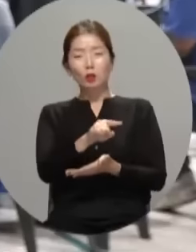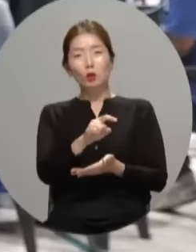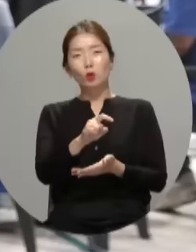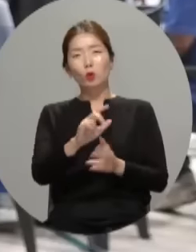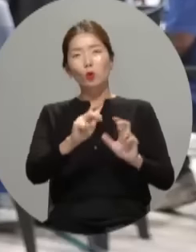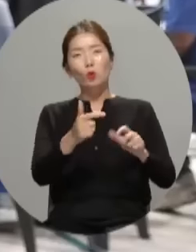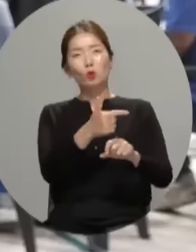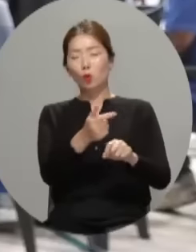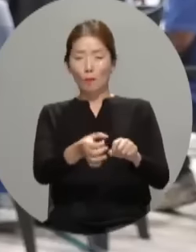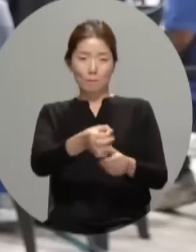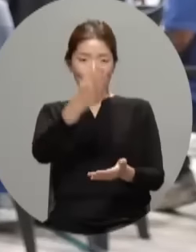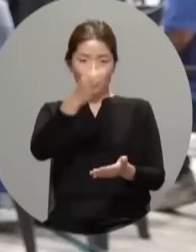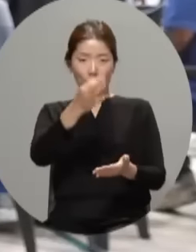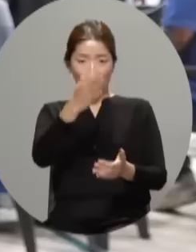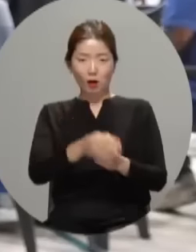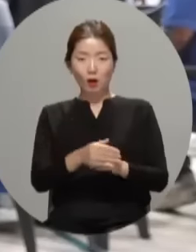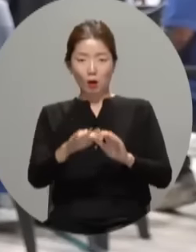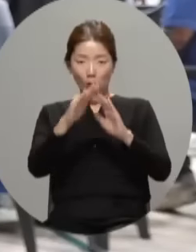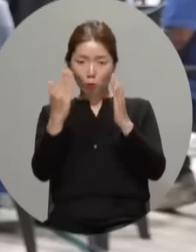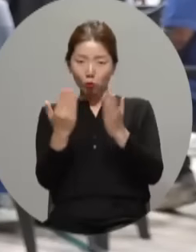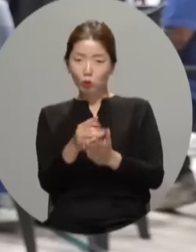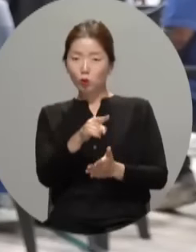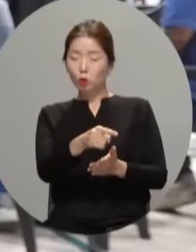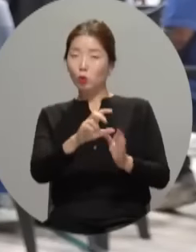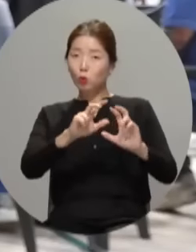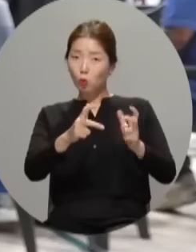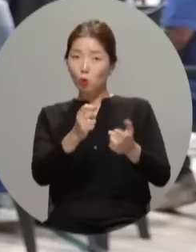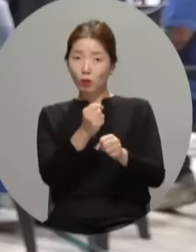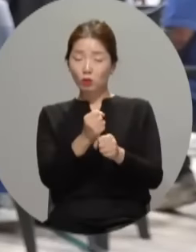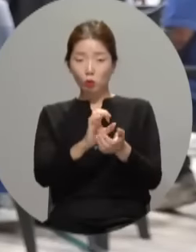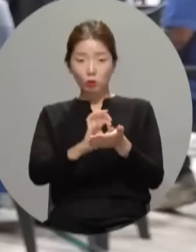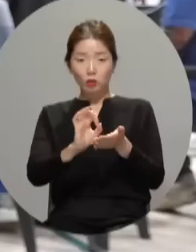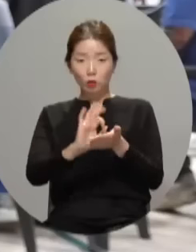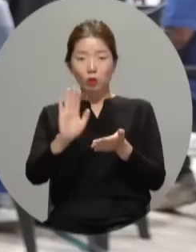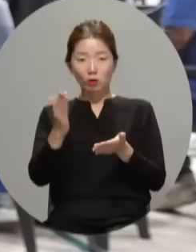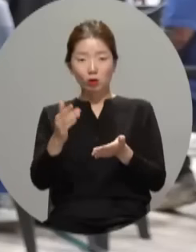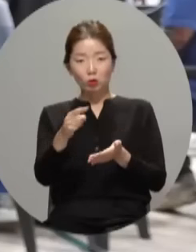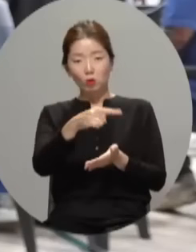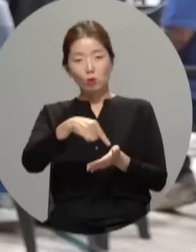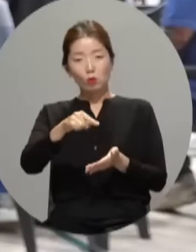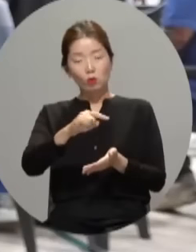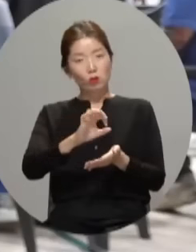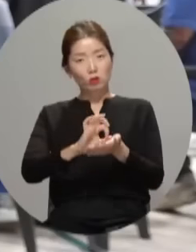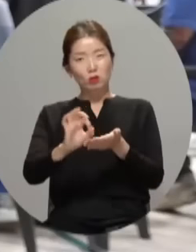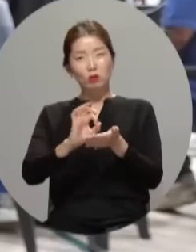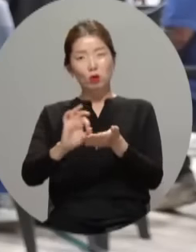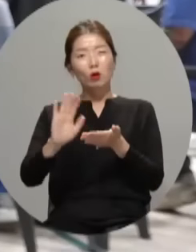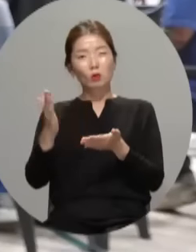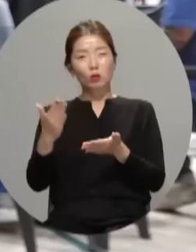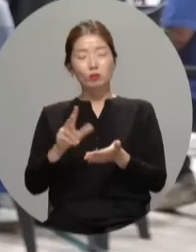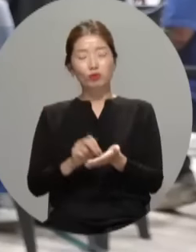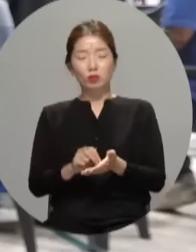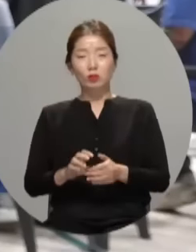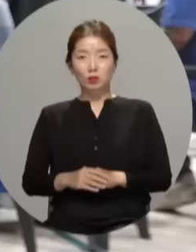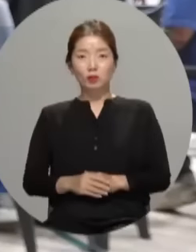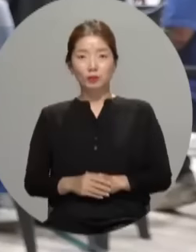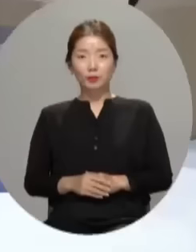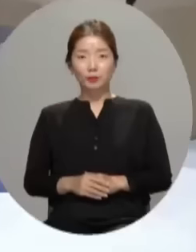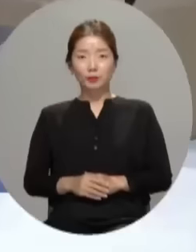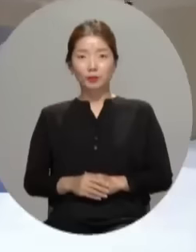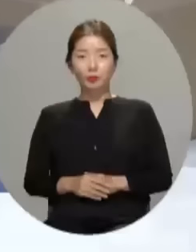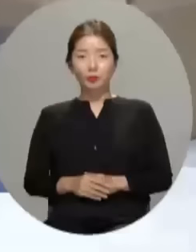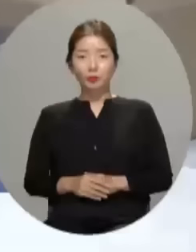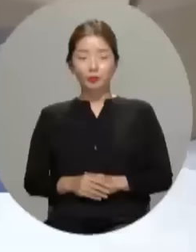Chinese drone balls you can buy in less than $100. All the tournaments they are using the Camping created balls. That we